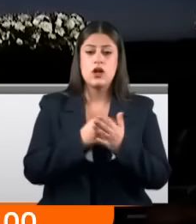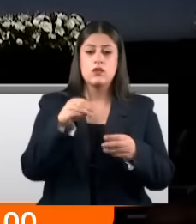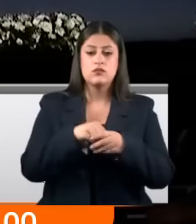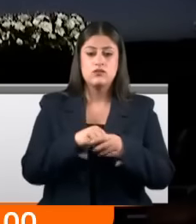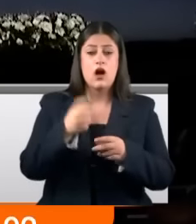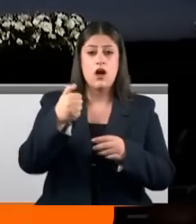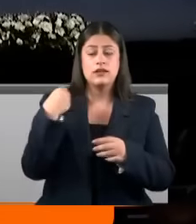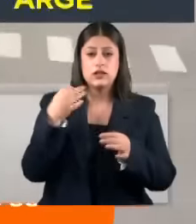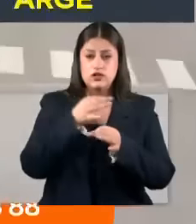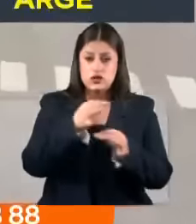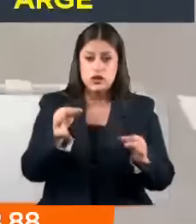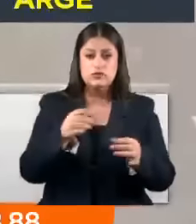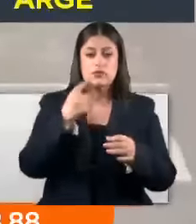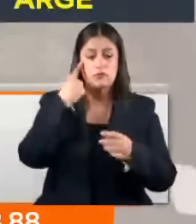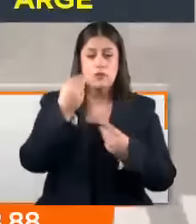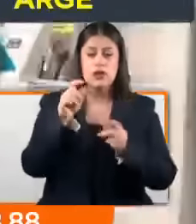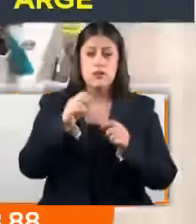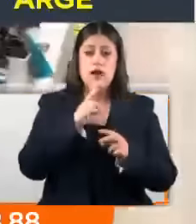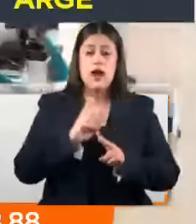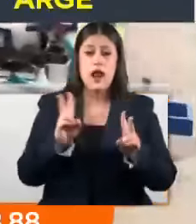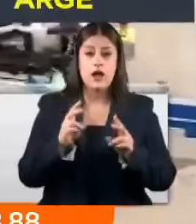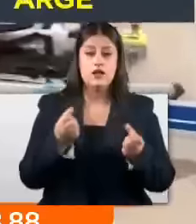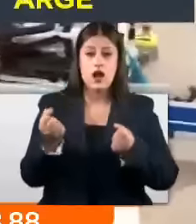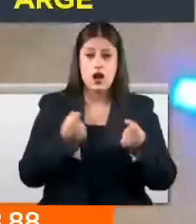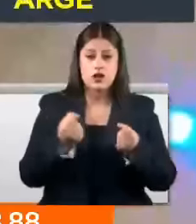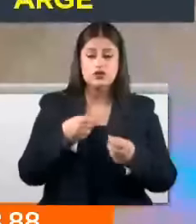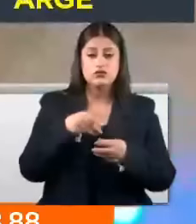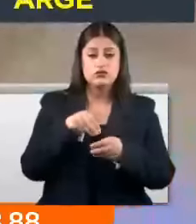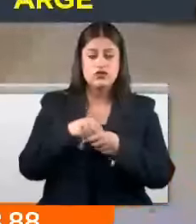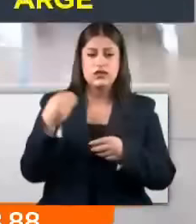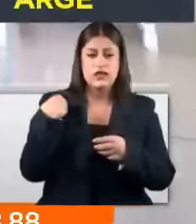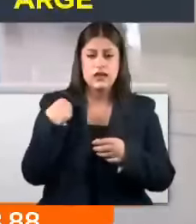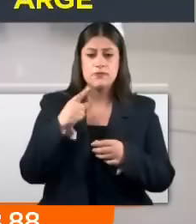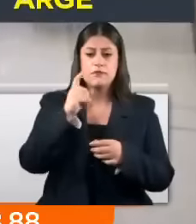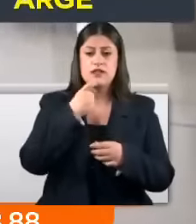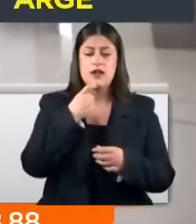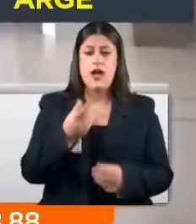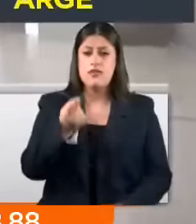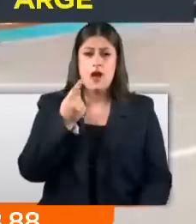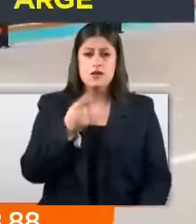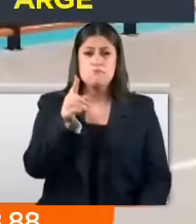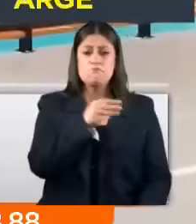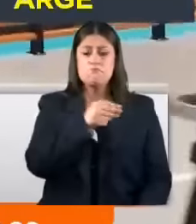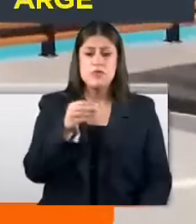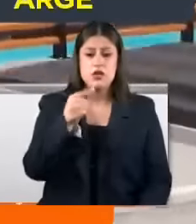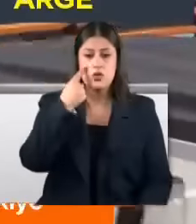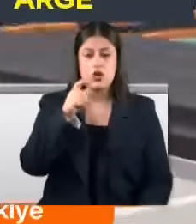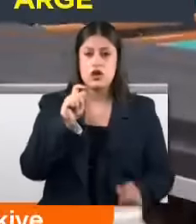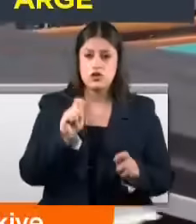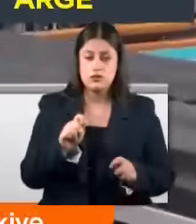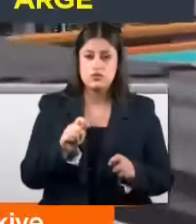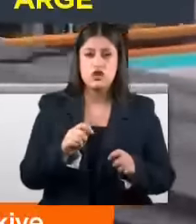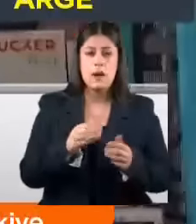da kamuoyuna tanıttı. Elektrikli araçlar çağrısıyla üretim kapasitesi yıllık en az 1 milyon adede çıkarılacak.